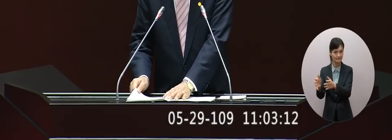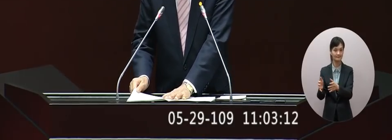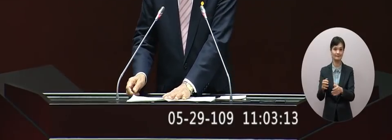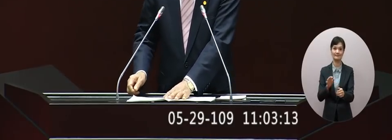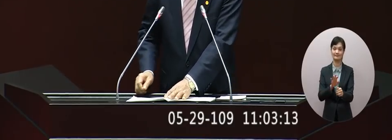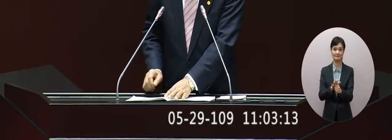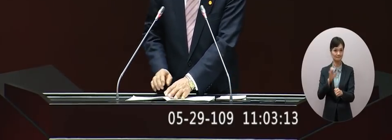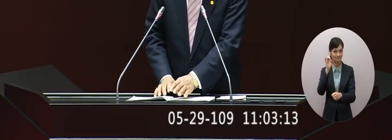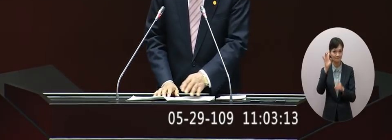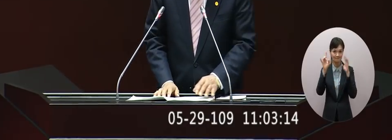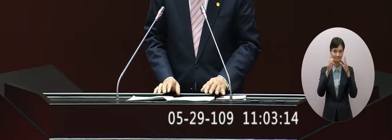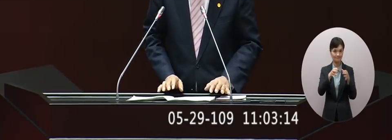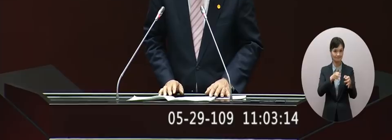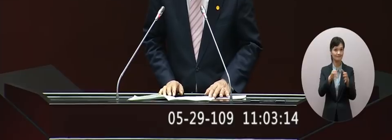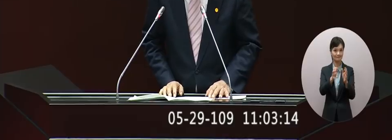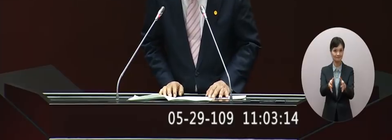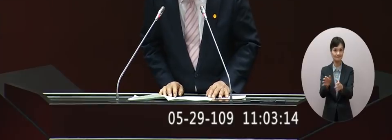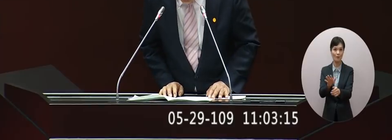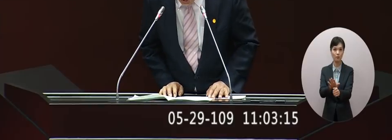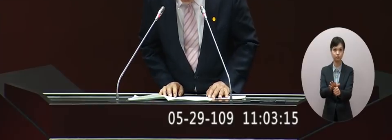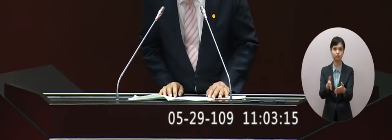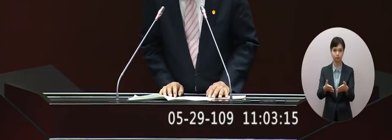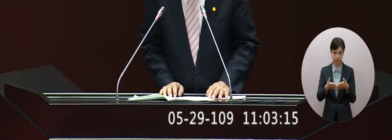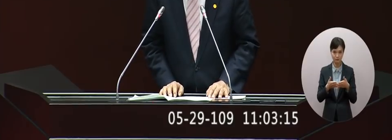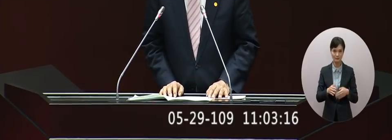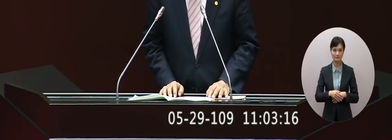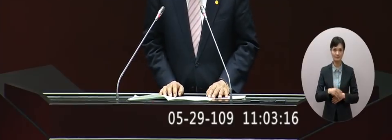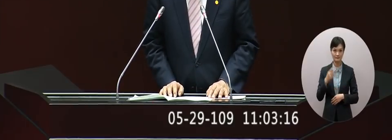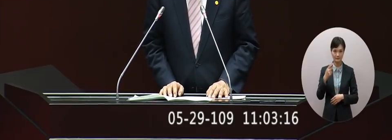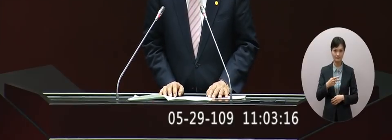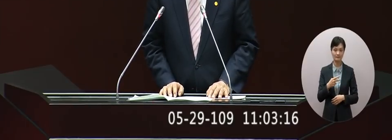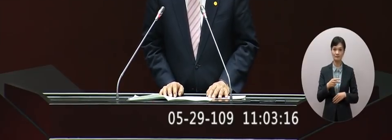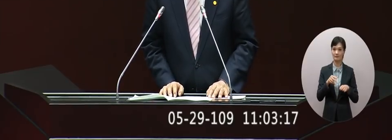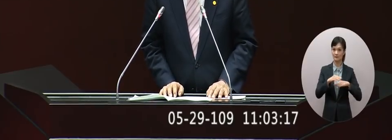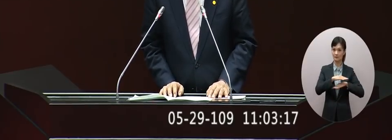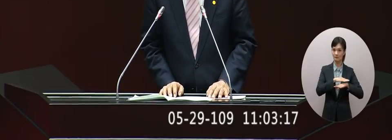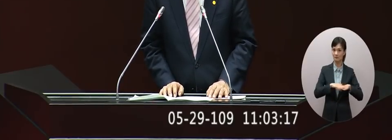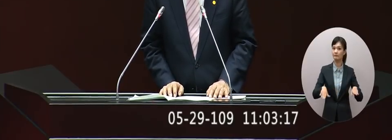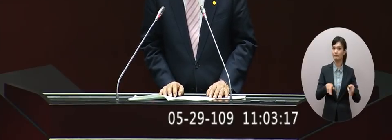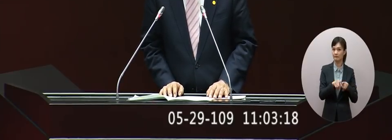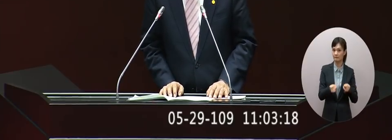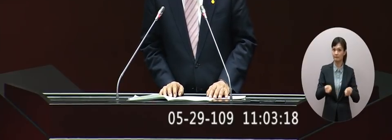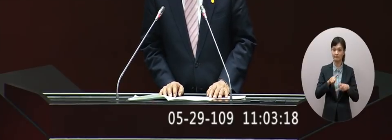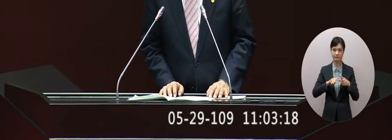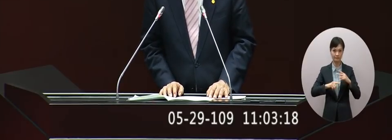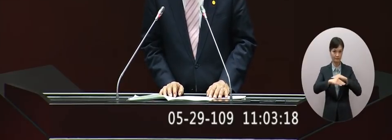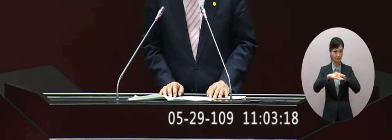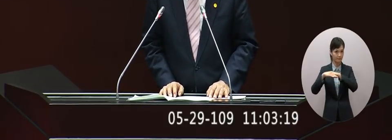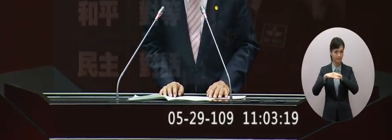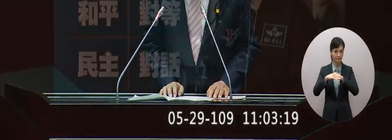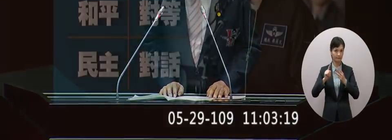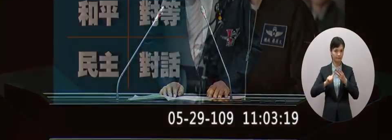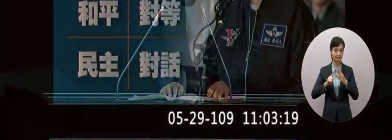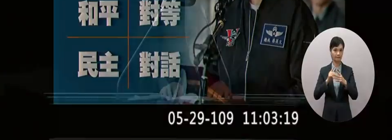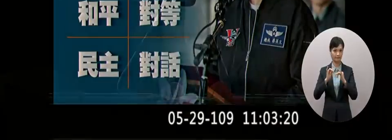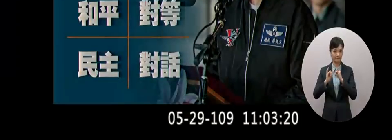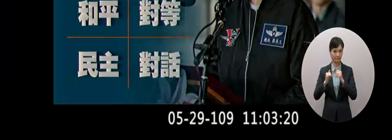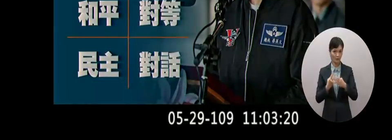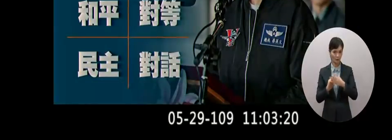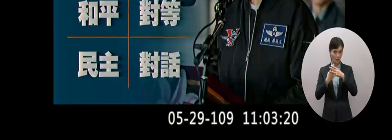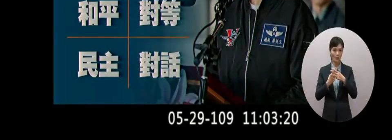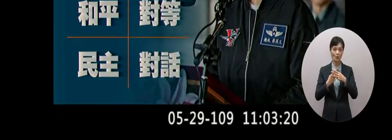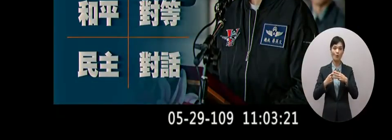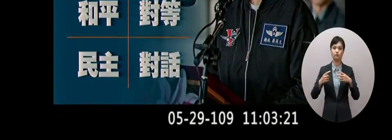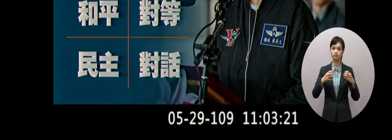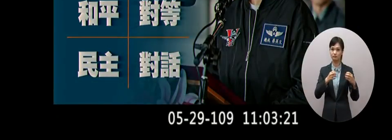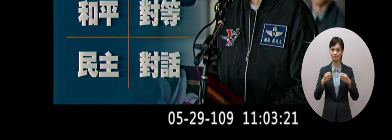生。我们会以蔡总统所提示和平、对等、民主、对话的原则